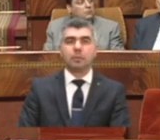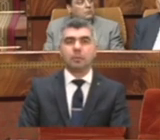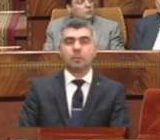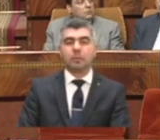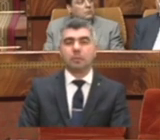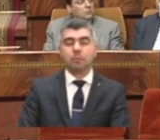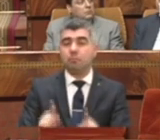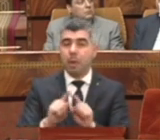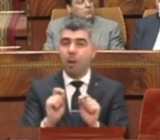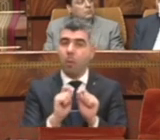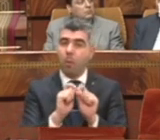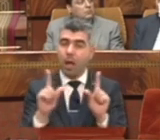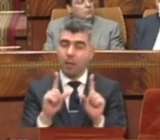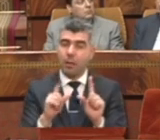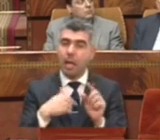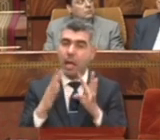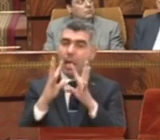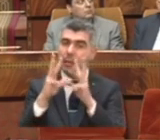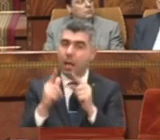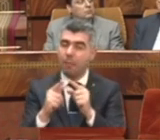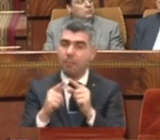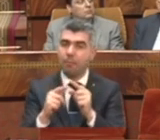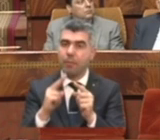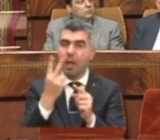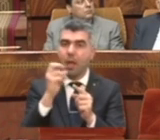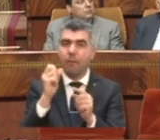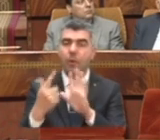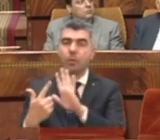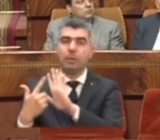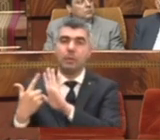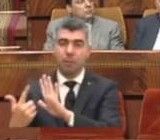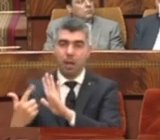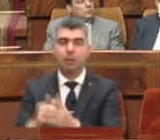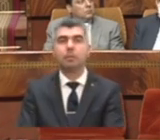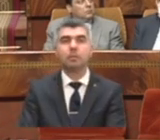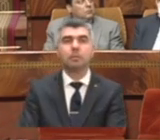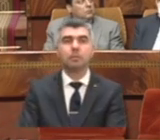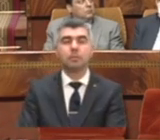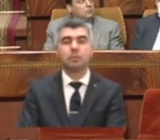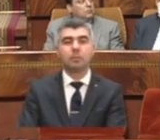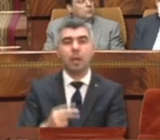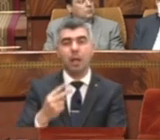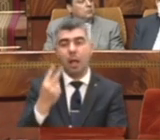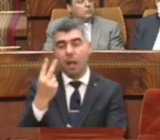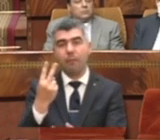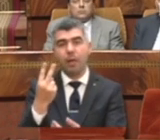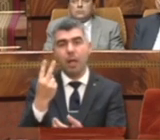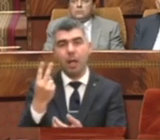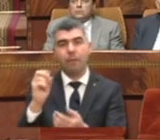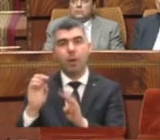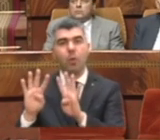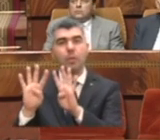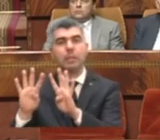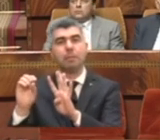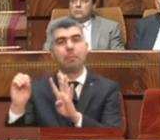هذه بعض التوضيحات. الإحصاء اللي كان في 2007 كان فيه 2800 منزل وبنيت إلى